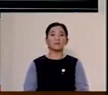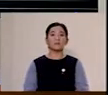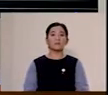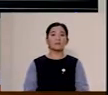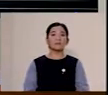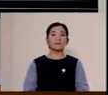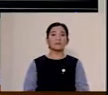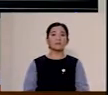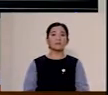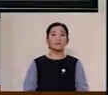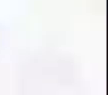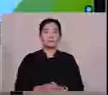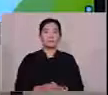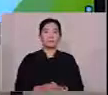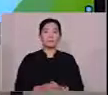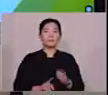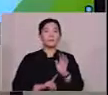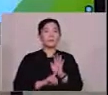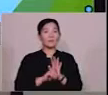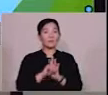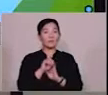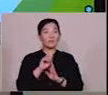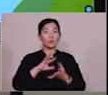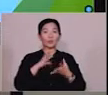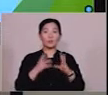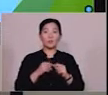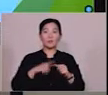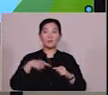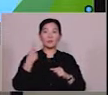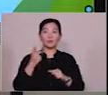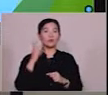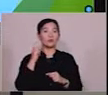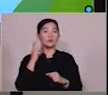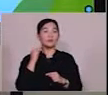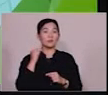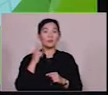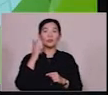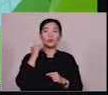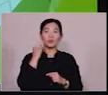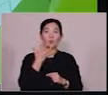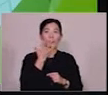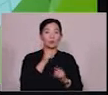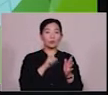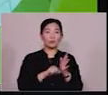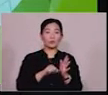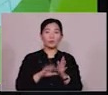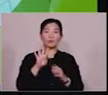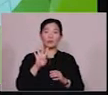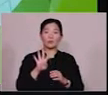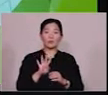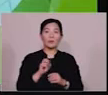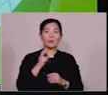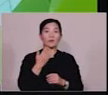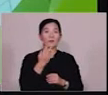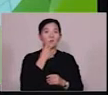Переходим к следующему. Давайте округлим следующие числа. Число 564. Как